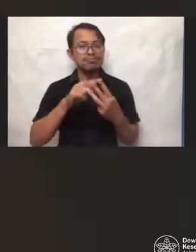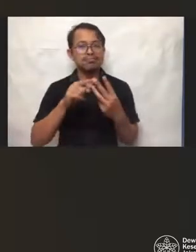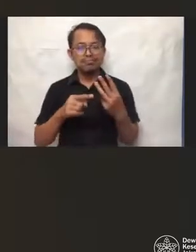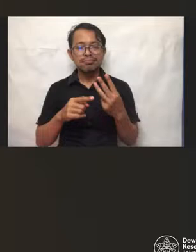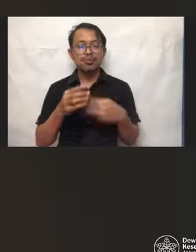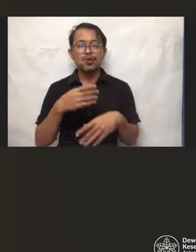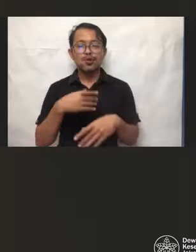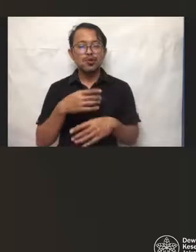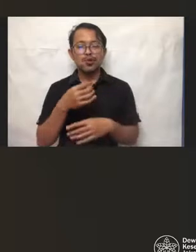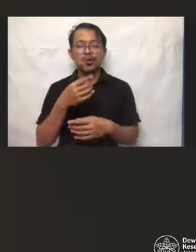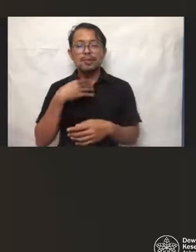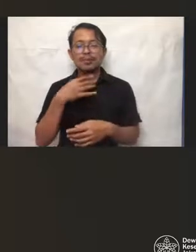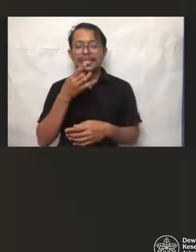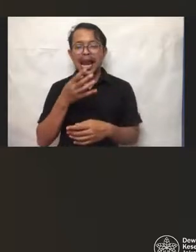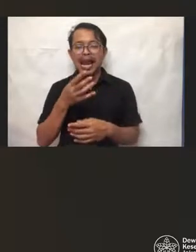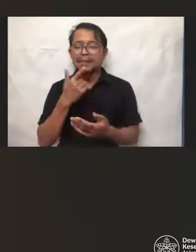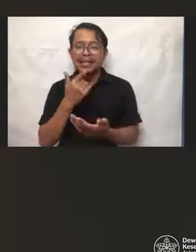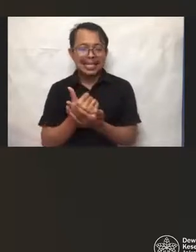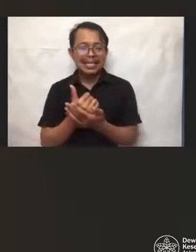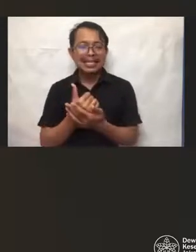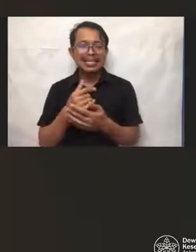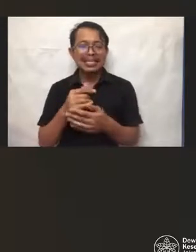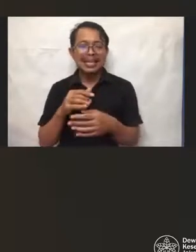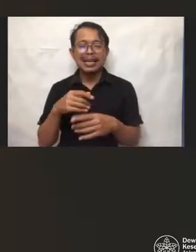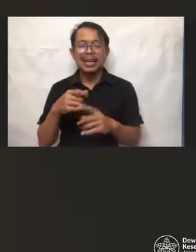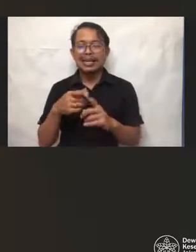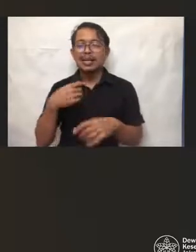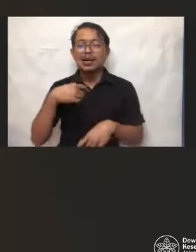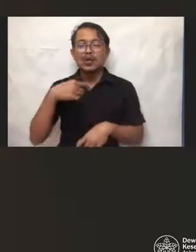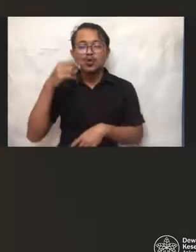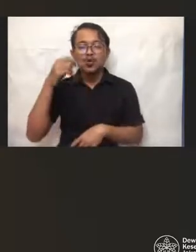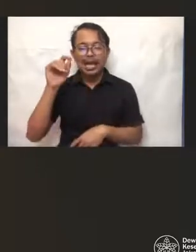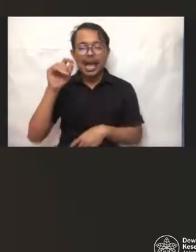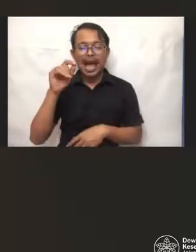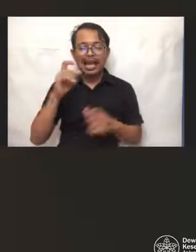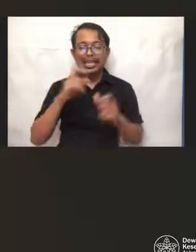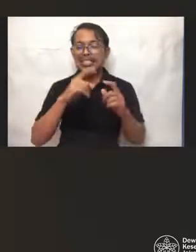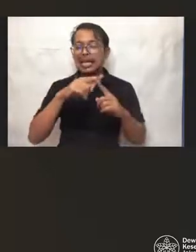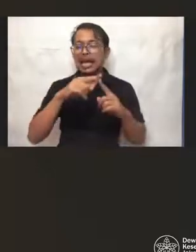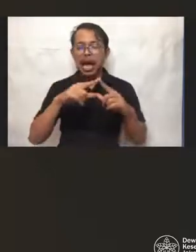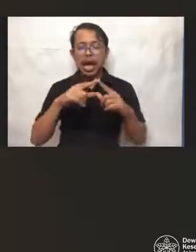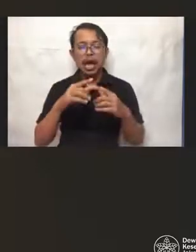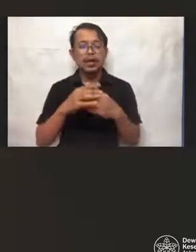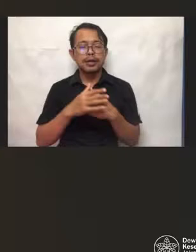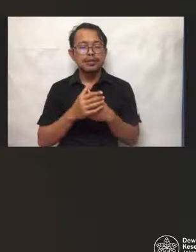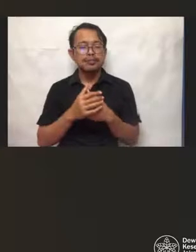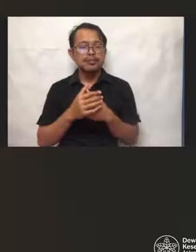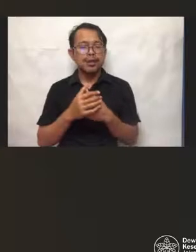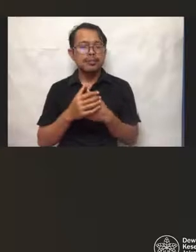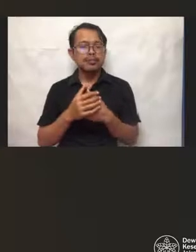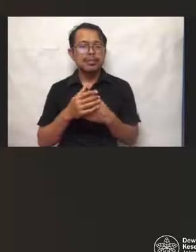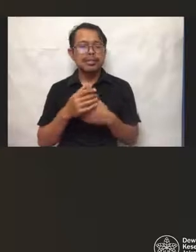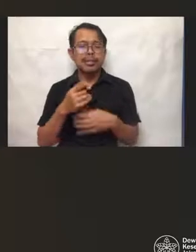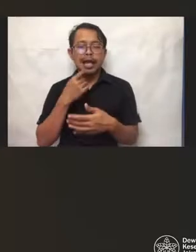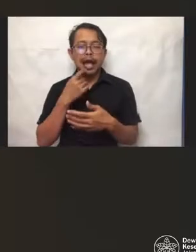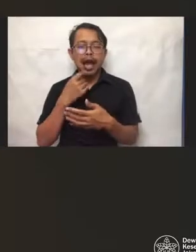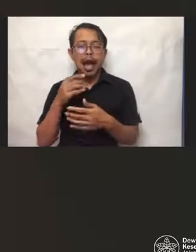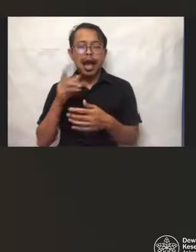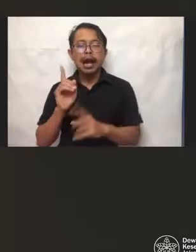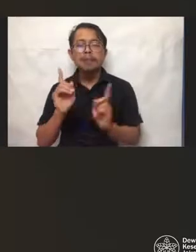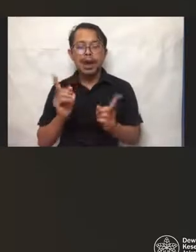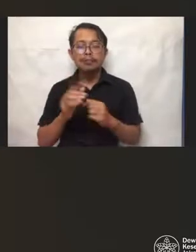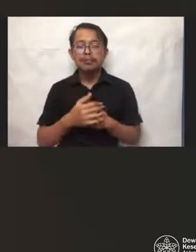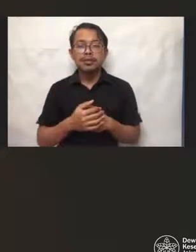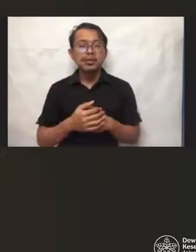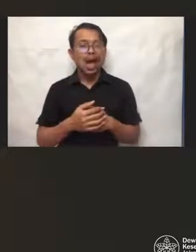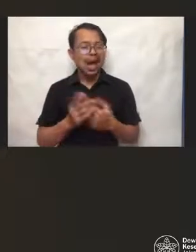satu yang saya tangkap dari kuliah-kuliah Sultan Takdir Al-Syabana dalam banyak tulisannya terkait agama. Menurutnya sekali lagi, agama